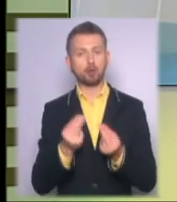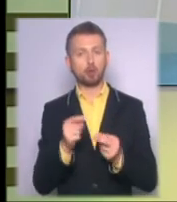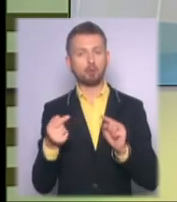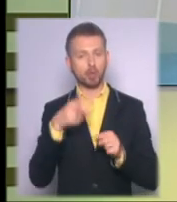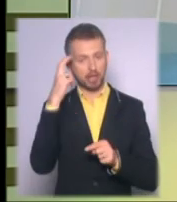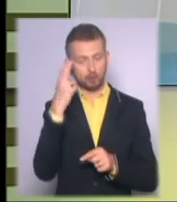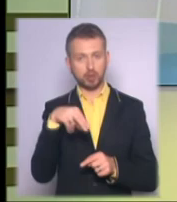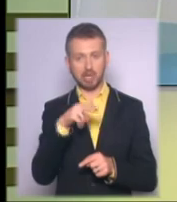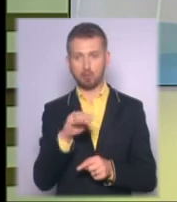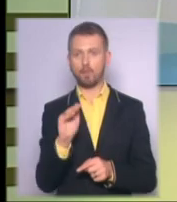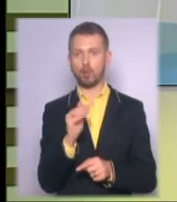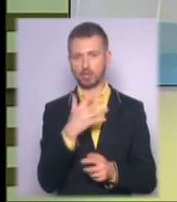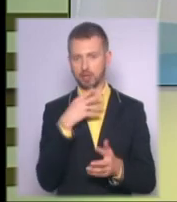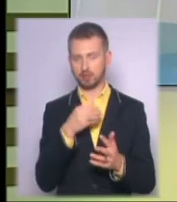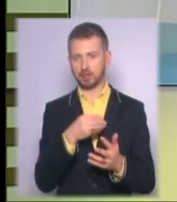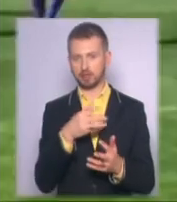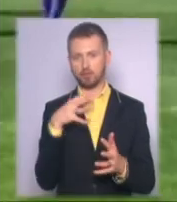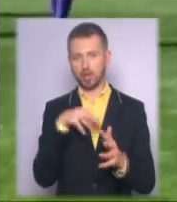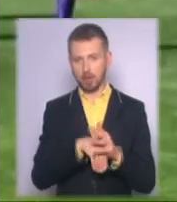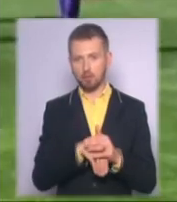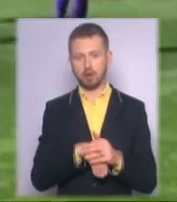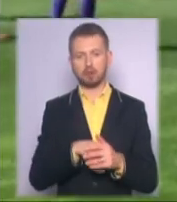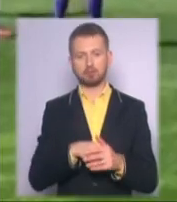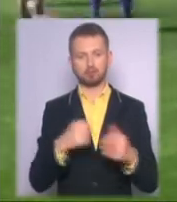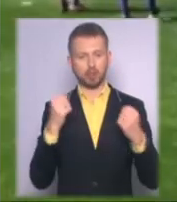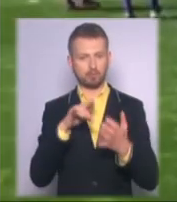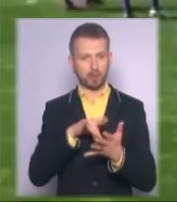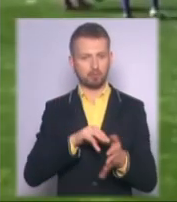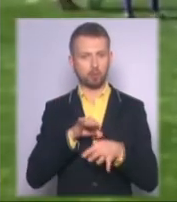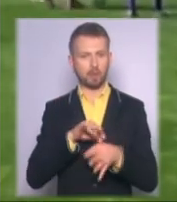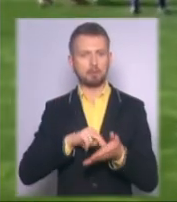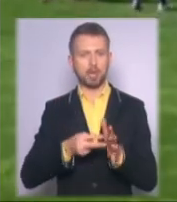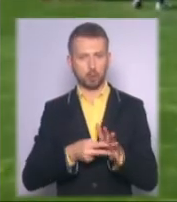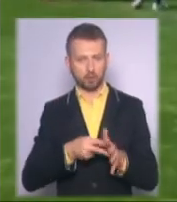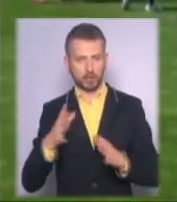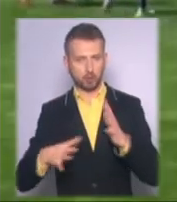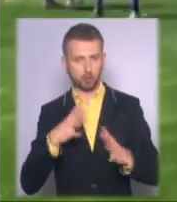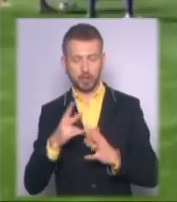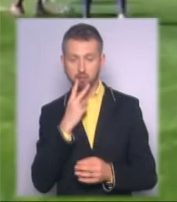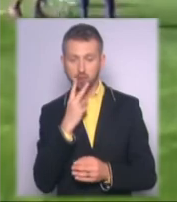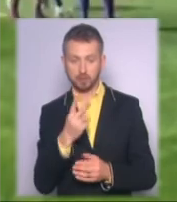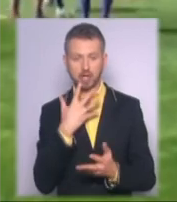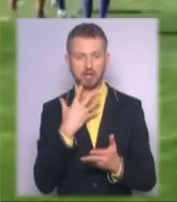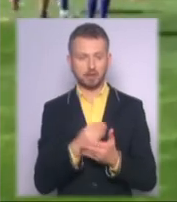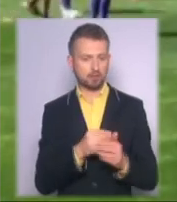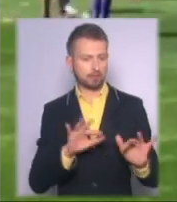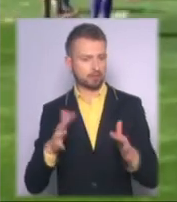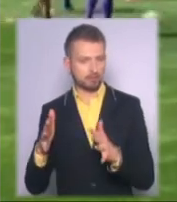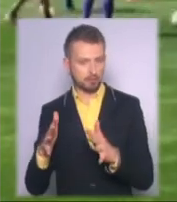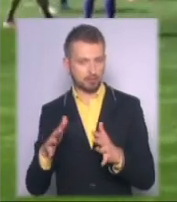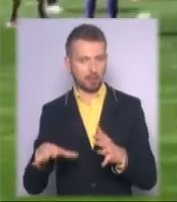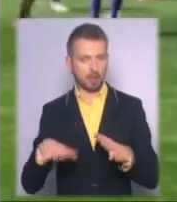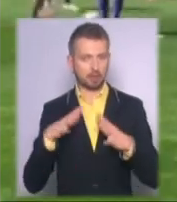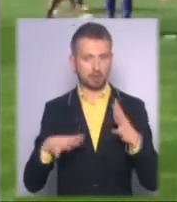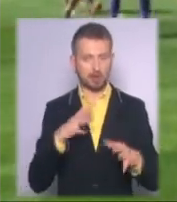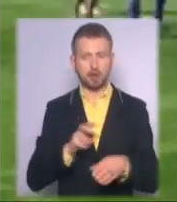Фіорентина у своєму спортивному центрі провела планове тренування. Подивитися на дії своїх партнерів по команді пришкандибав на милицях сенегалець